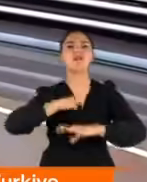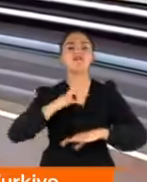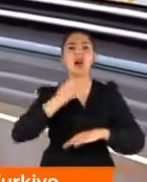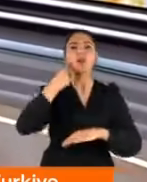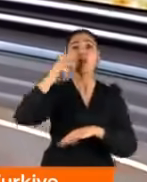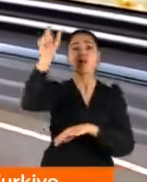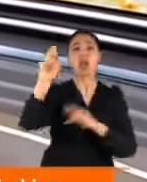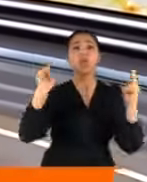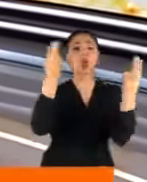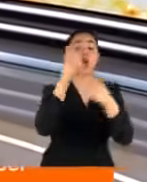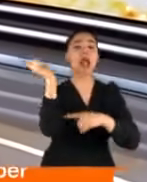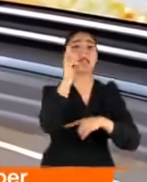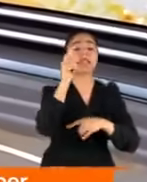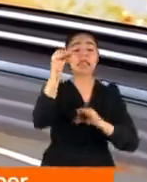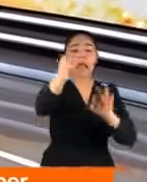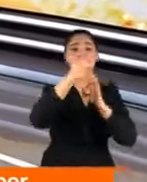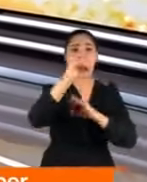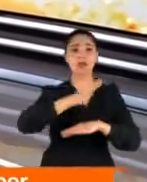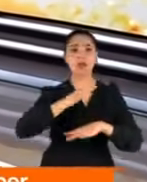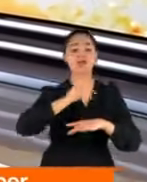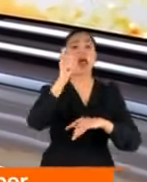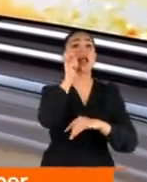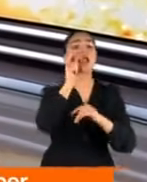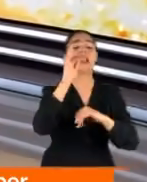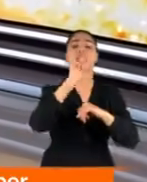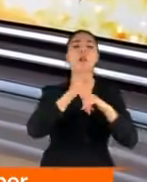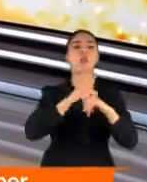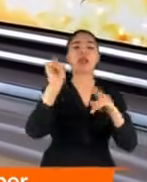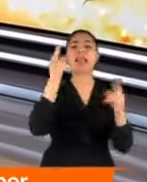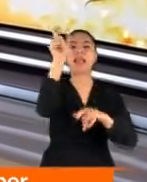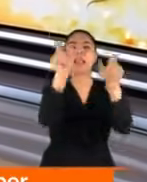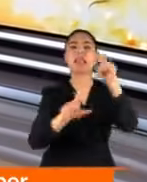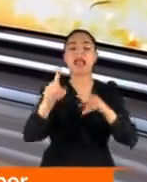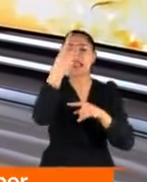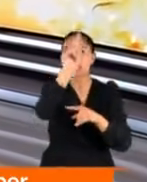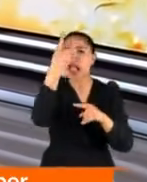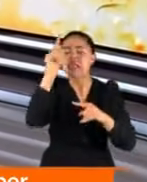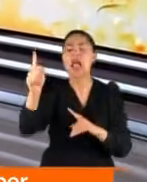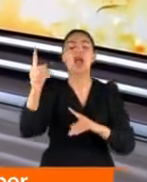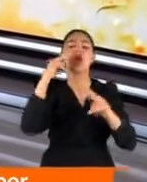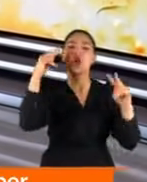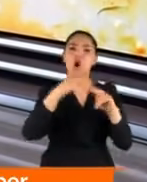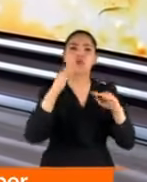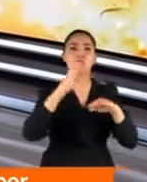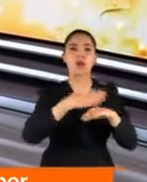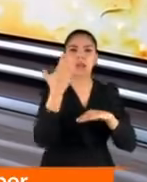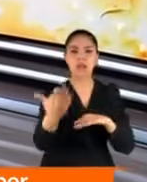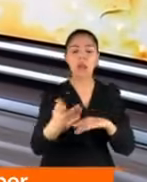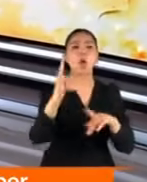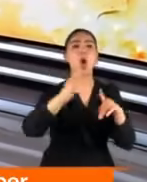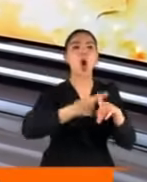dünya liderleriyle teması İslam ülkelerinin liderleri ile de tek tek görüştü ortak tepki ortak adım